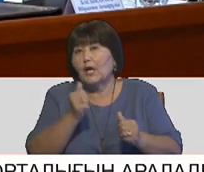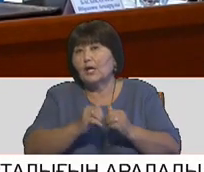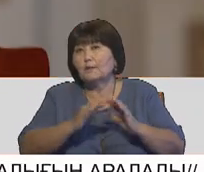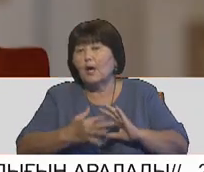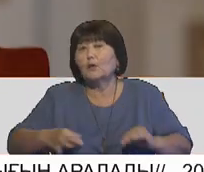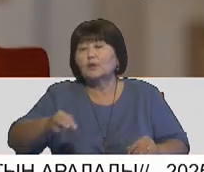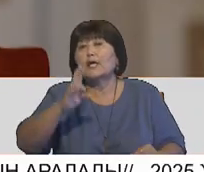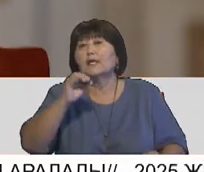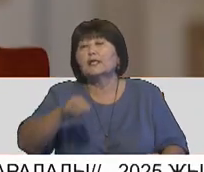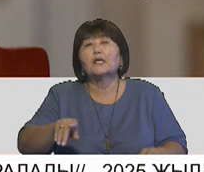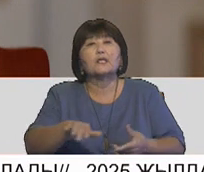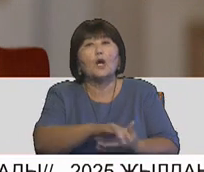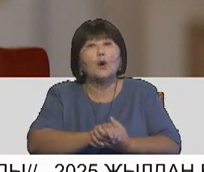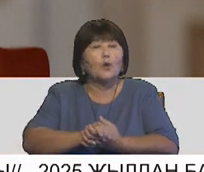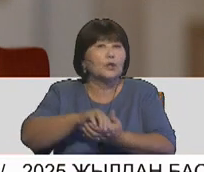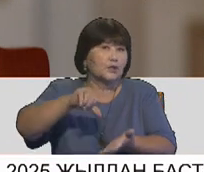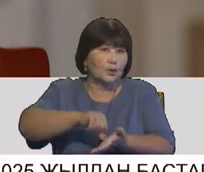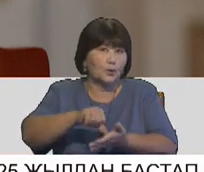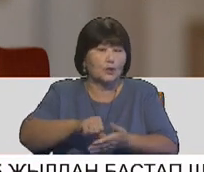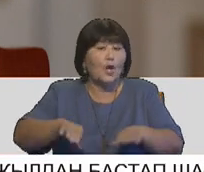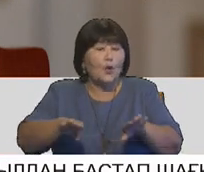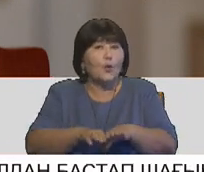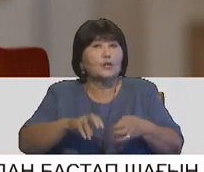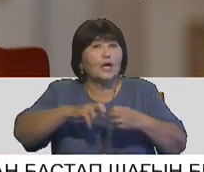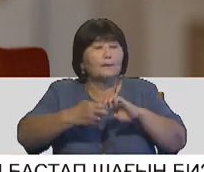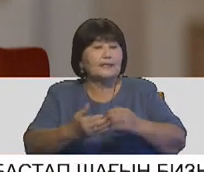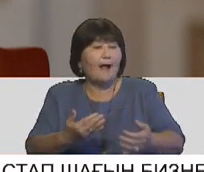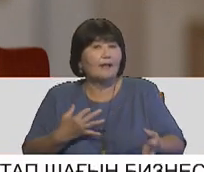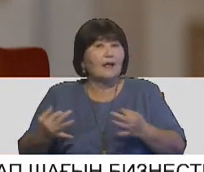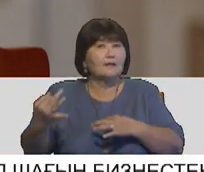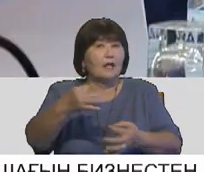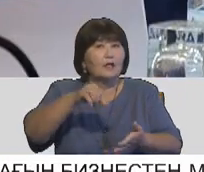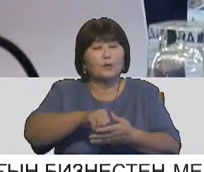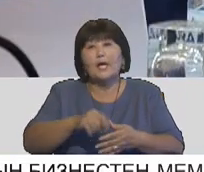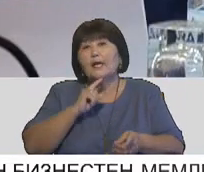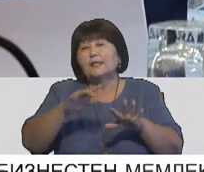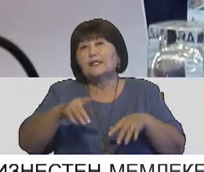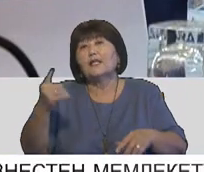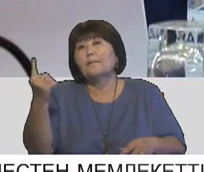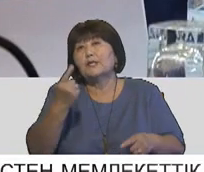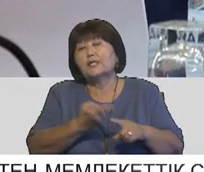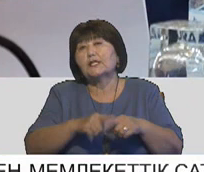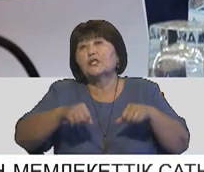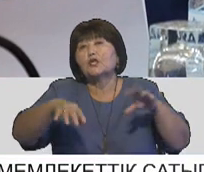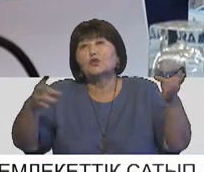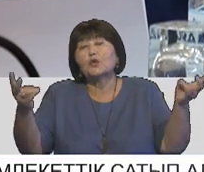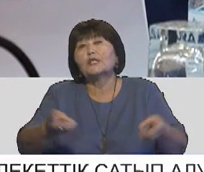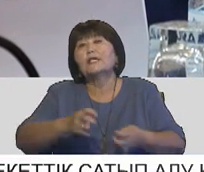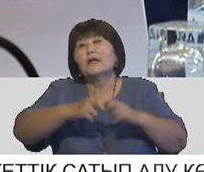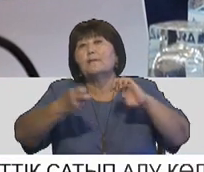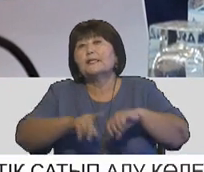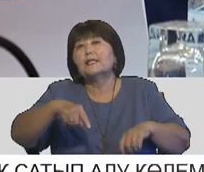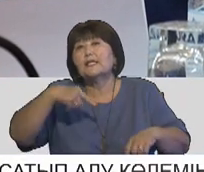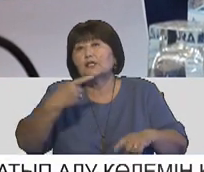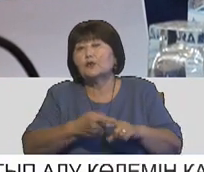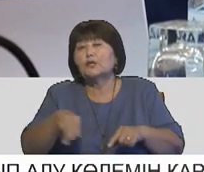округ пен кентте қоғамдастық өкілдері ортақ мәселелерді алдын ала талқыдан өткізген. Сессияға бірінші кезекте шешілуі тиіс мәселелер жеткен.